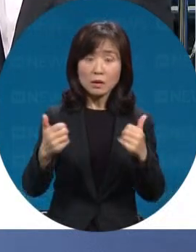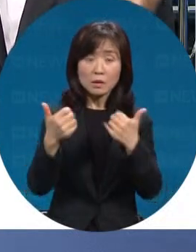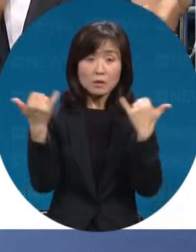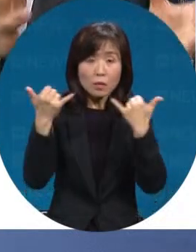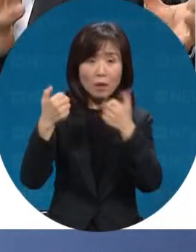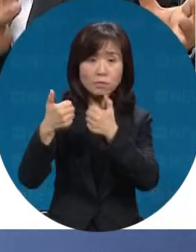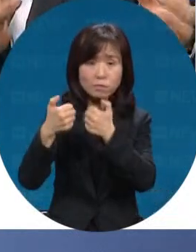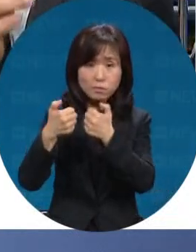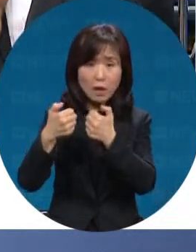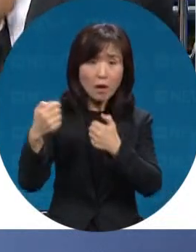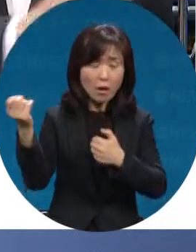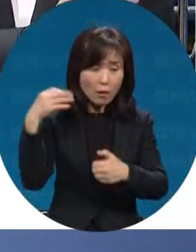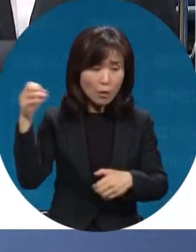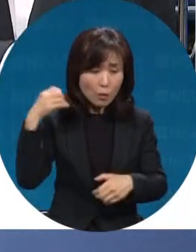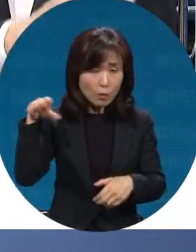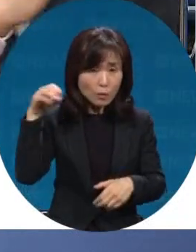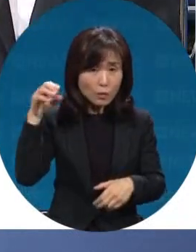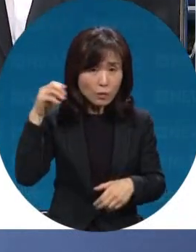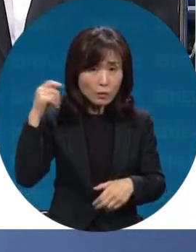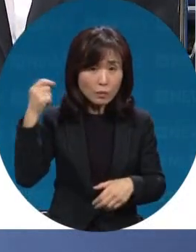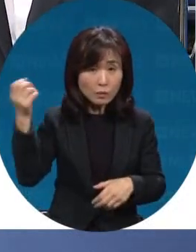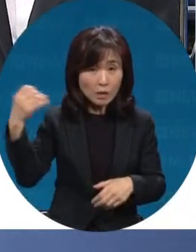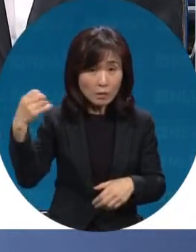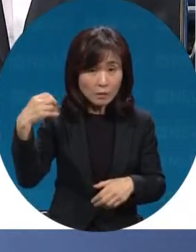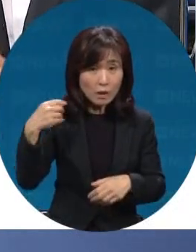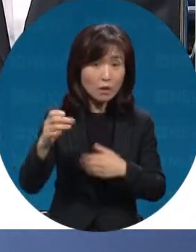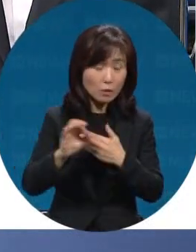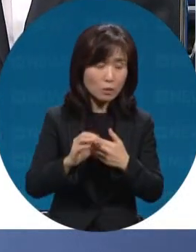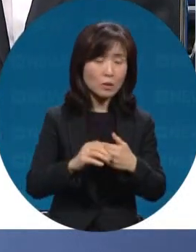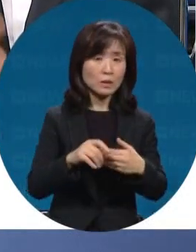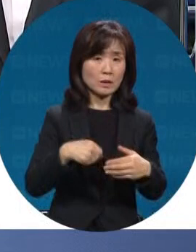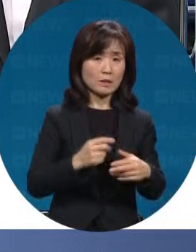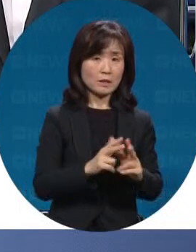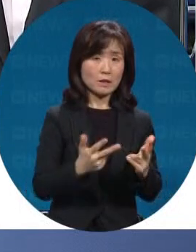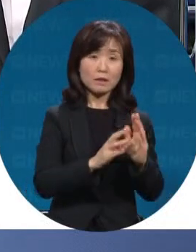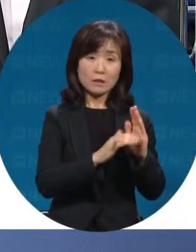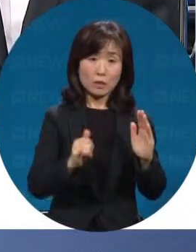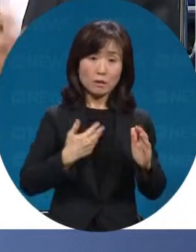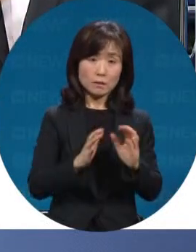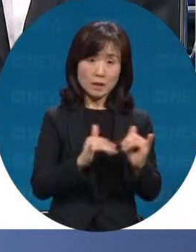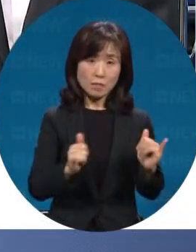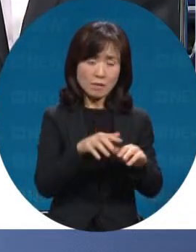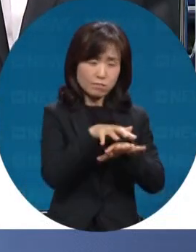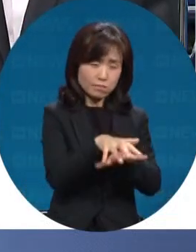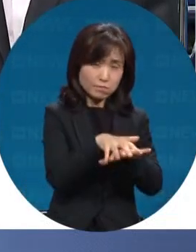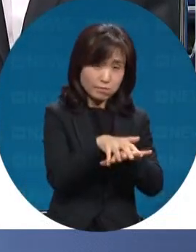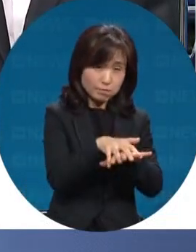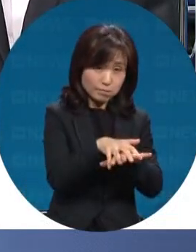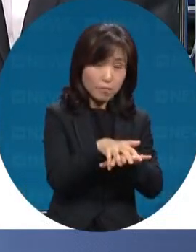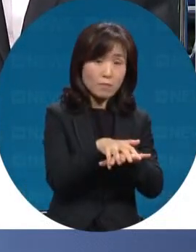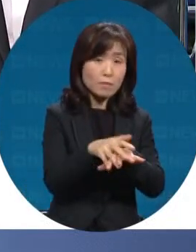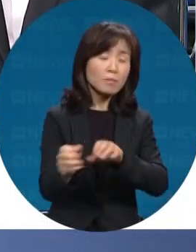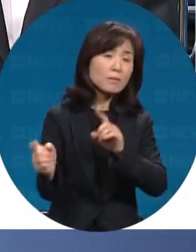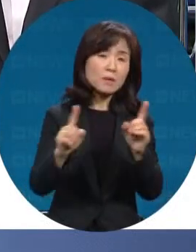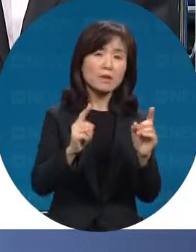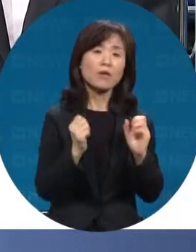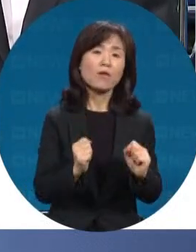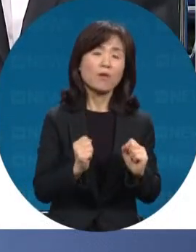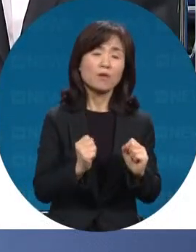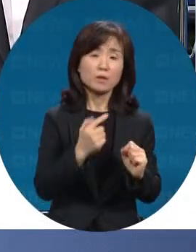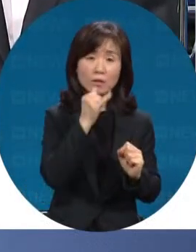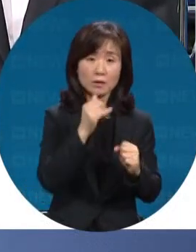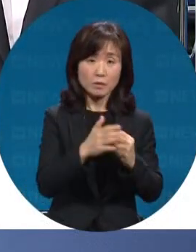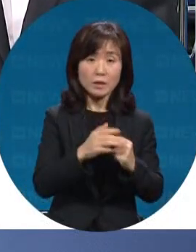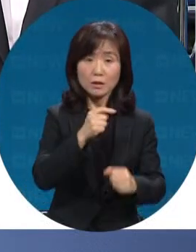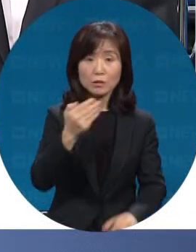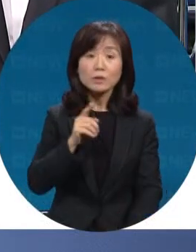상담이라든가 이런 걸 하고도 본인의 가족분이나 지인을 살린 케이스가 많기 때문에 이렇게 119에 신고하시고 가슴